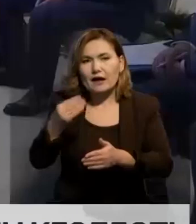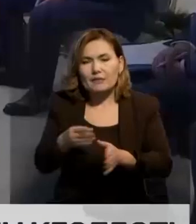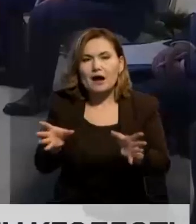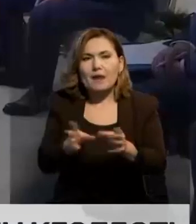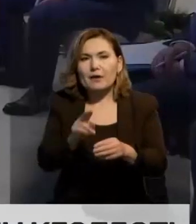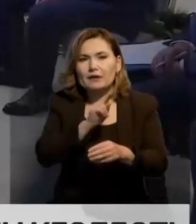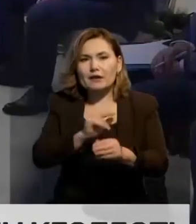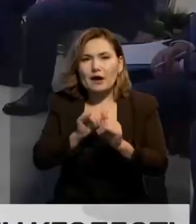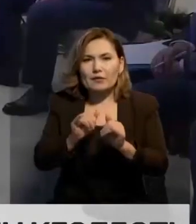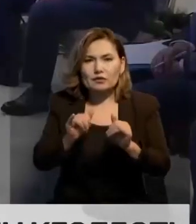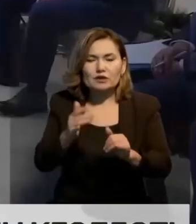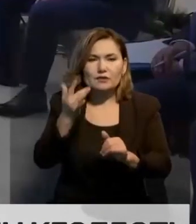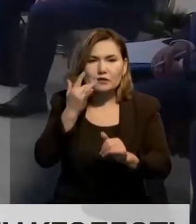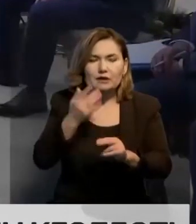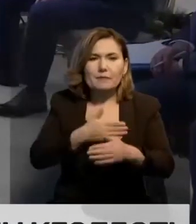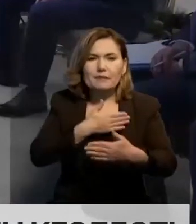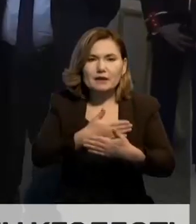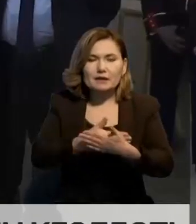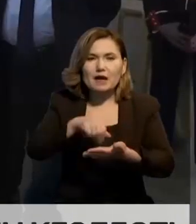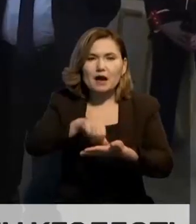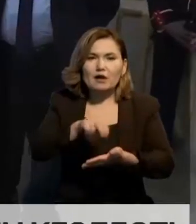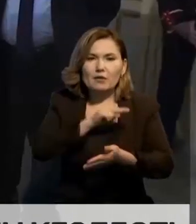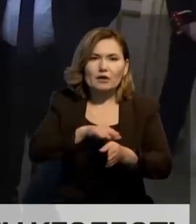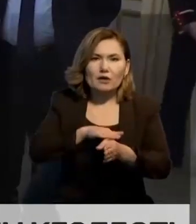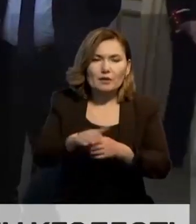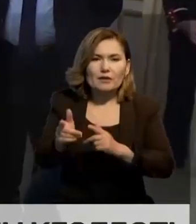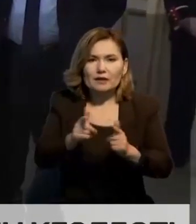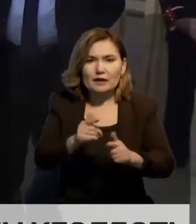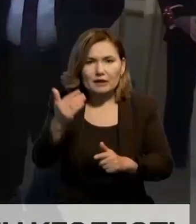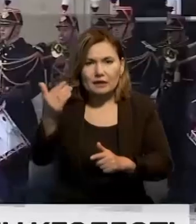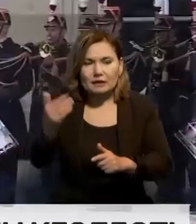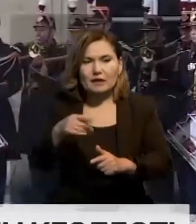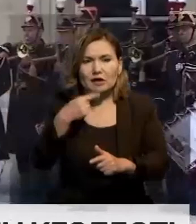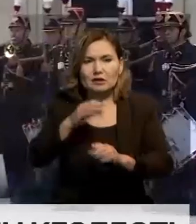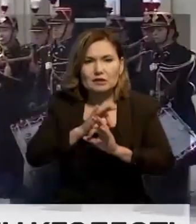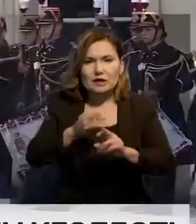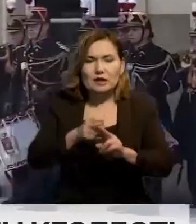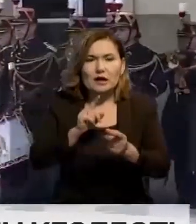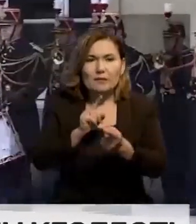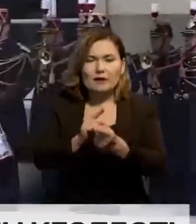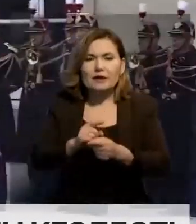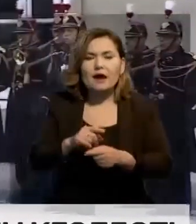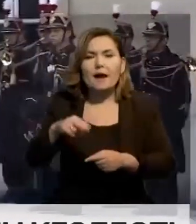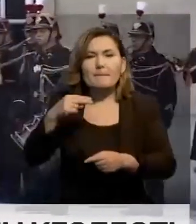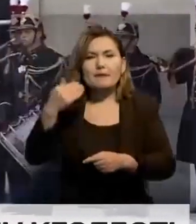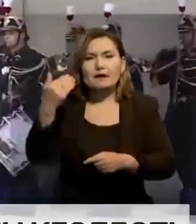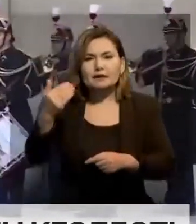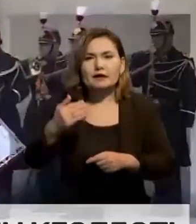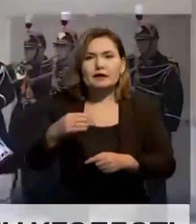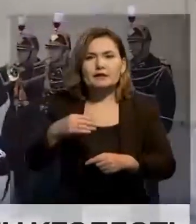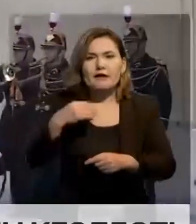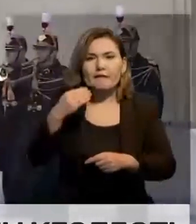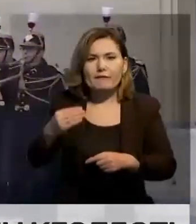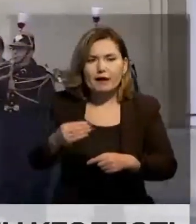арасындағы ынтымақтастықты дамыту үшін өзара белсенді әрекет жасауға дайын екенін жеткізді. Кездесу соңында Президент Франция